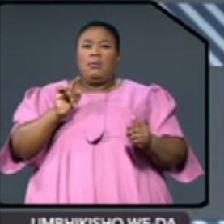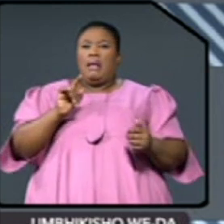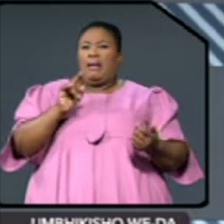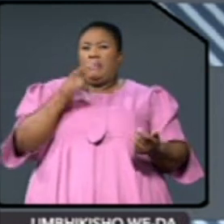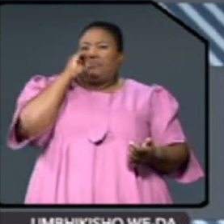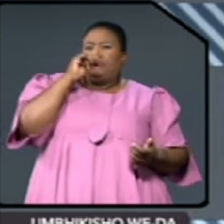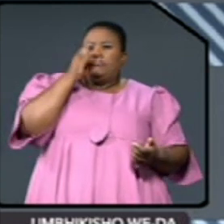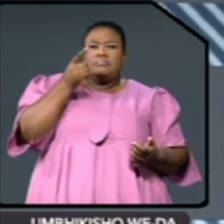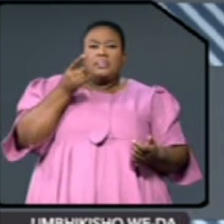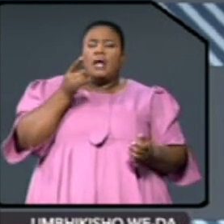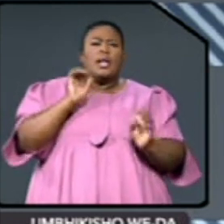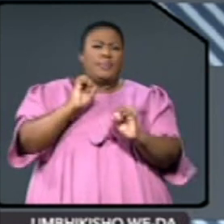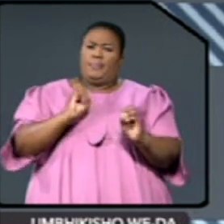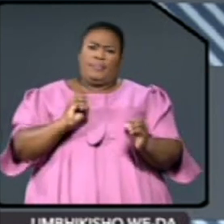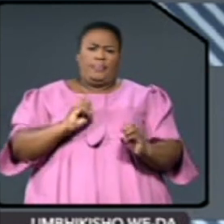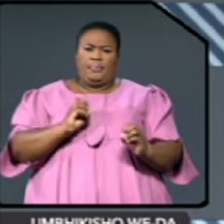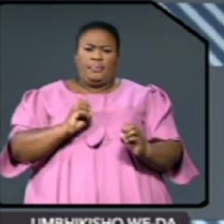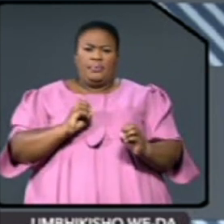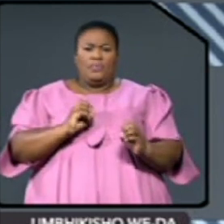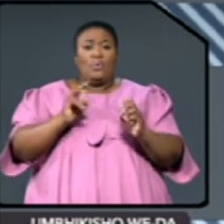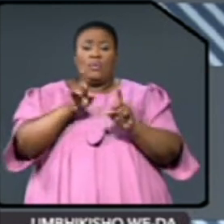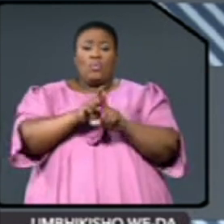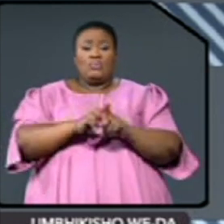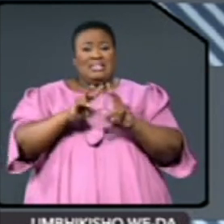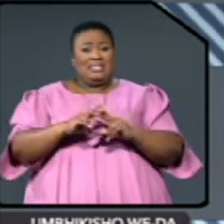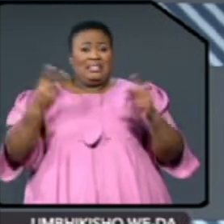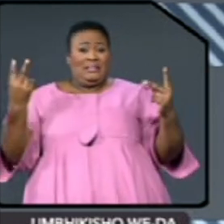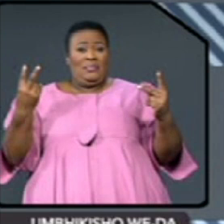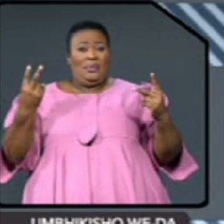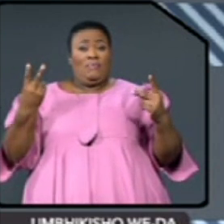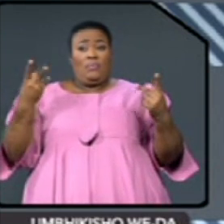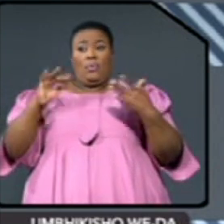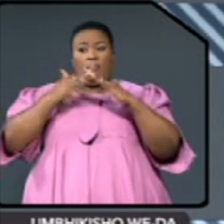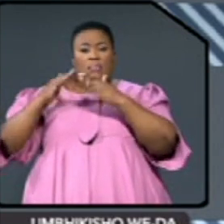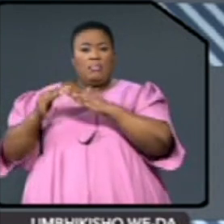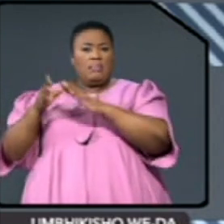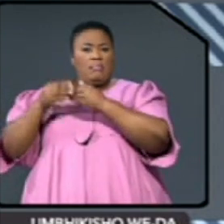engahambisani nangendlela abantu balapha eNingizimu abaphila ngayo nanenhlupheko